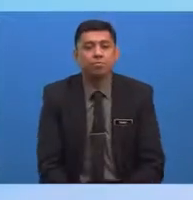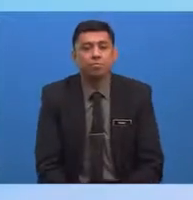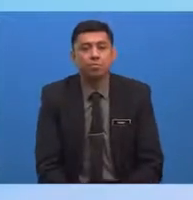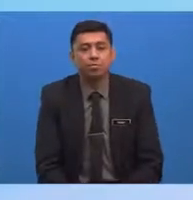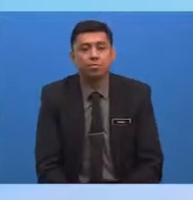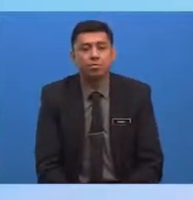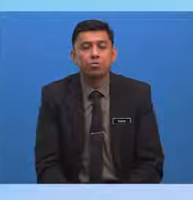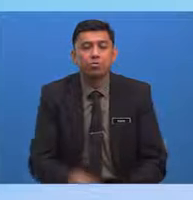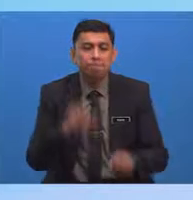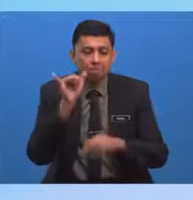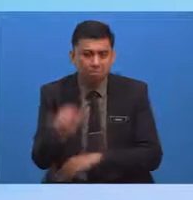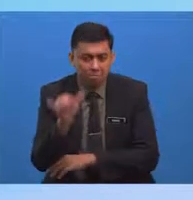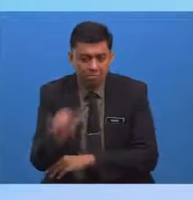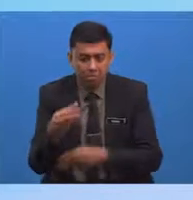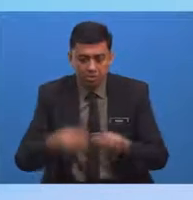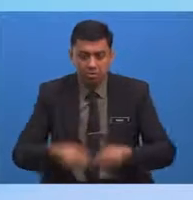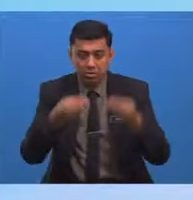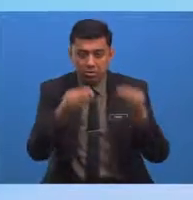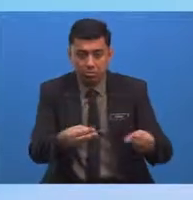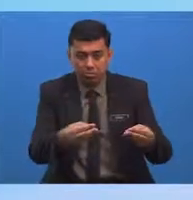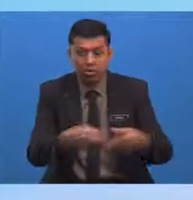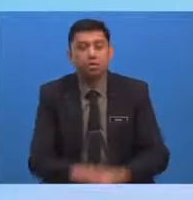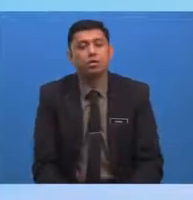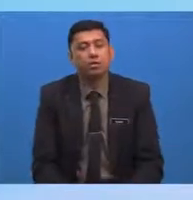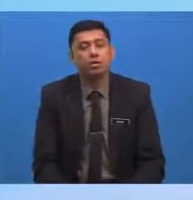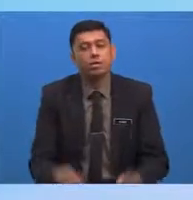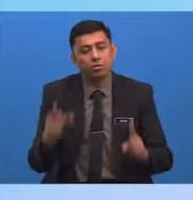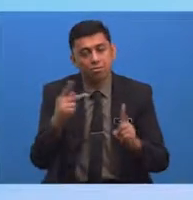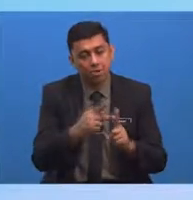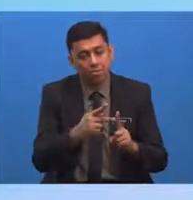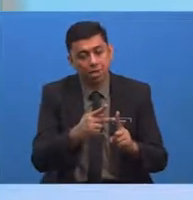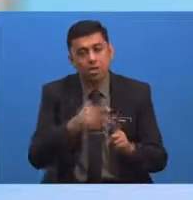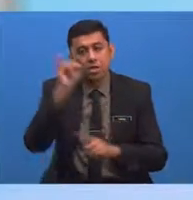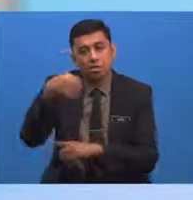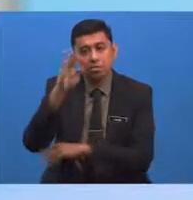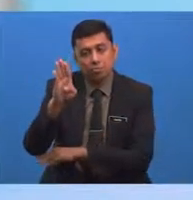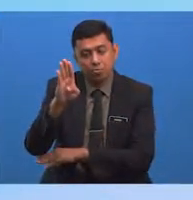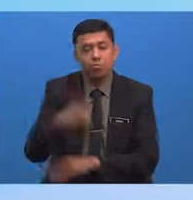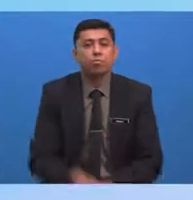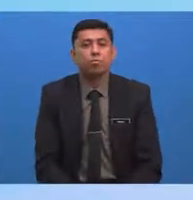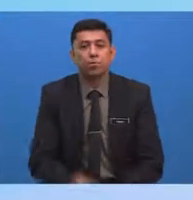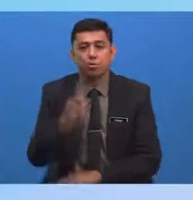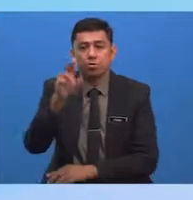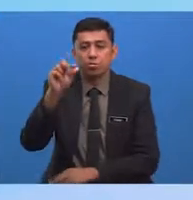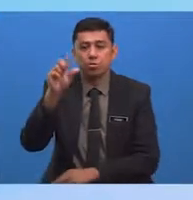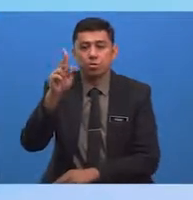Hashim bersetuju menyerahkan pemerintahan Sarawak kepada James Brooke. Ugutan kali kedua